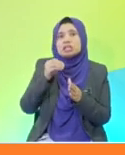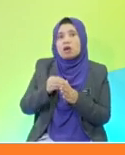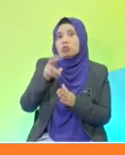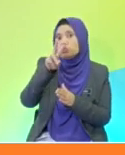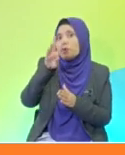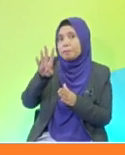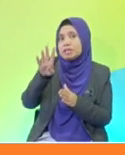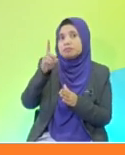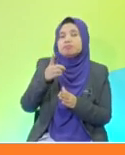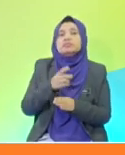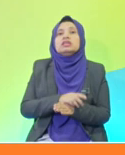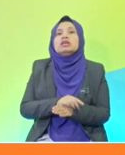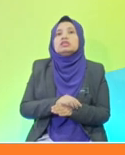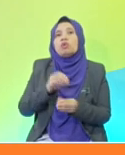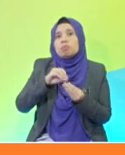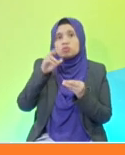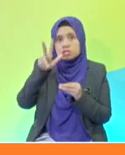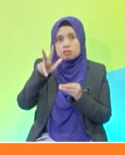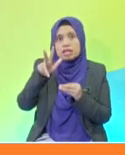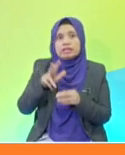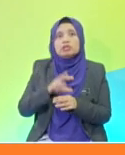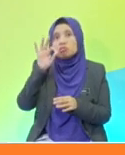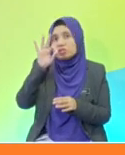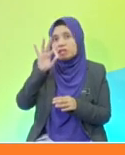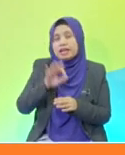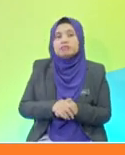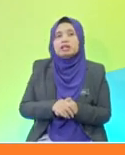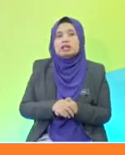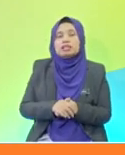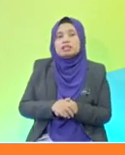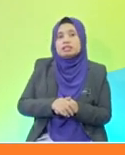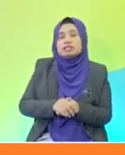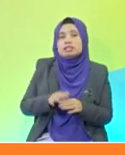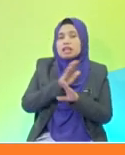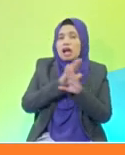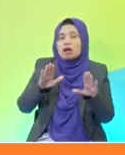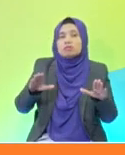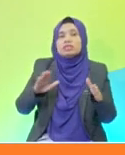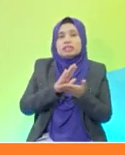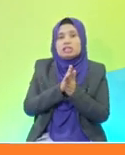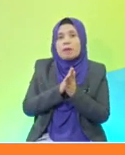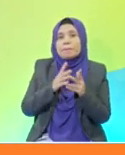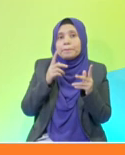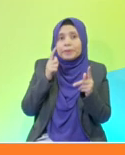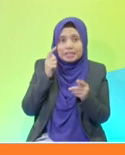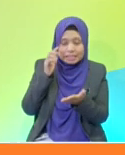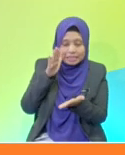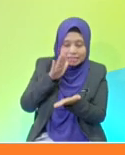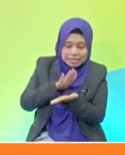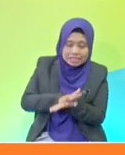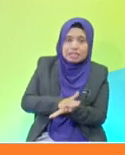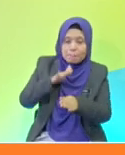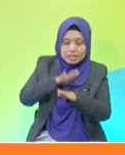Uma dan yang ke-9 tanda jawaban dengan betul pastikan tidak berlaku jawaban